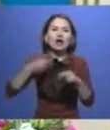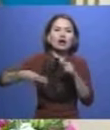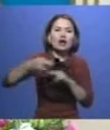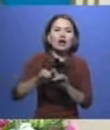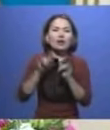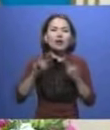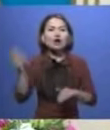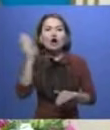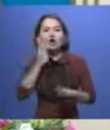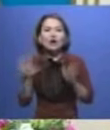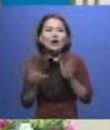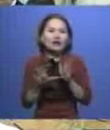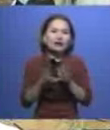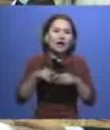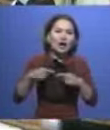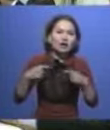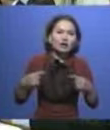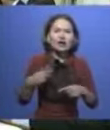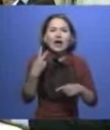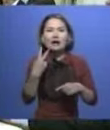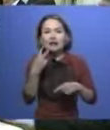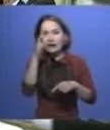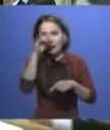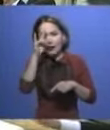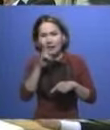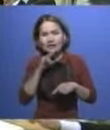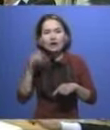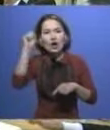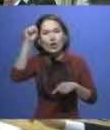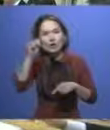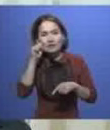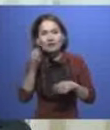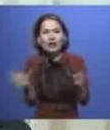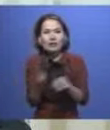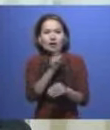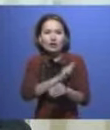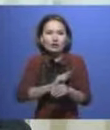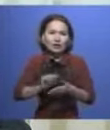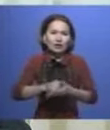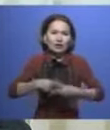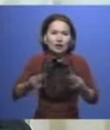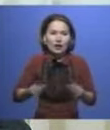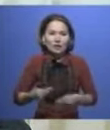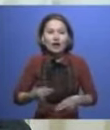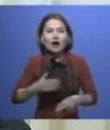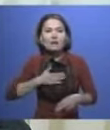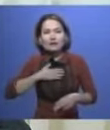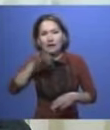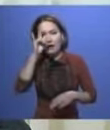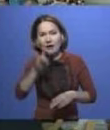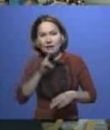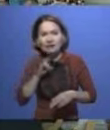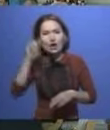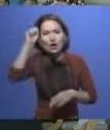және мәдени-гуманитарлық саладағы екі жақтың ынтымақтастықтың басым бағыттары қарастырылды. Мемлекет басшылары өңірлік қауіпсіздік аспектілеріне баса назар